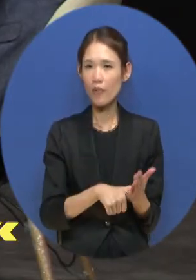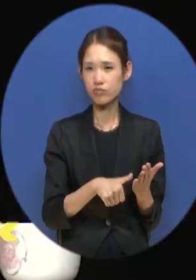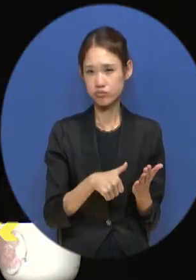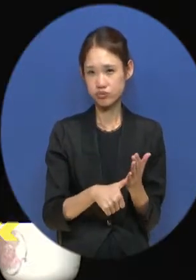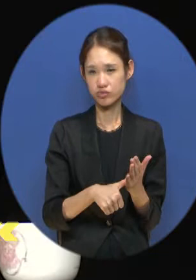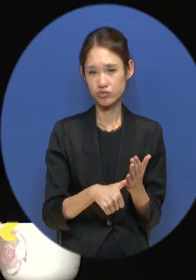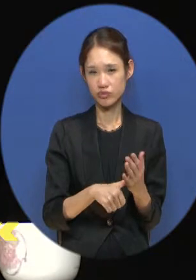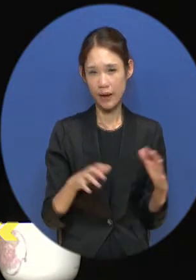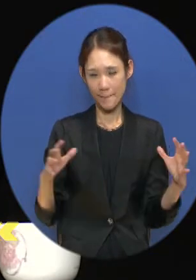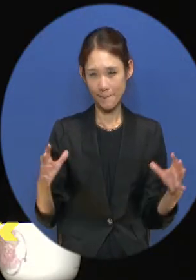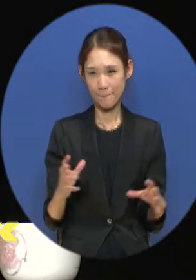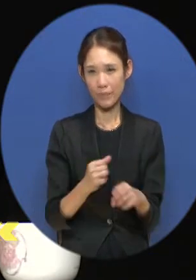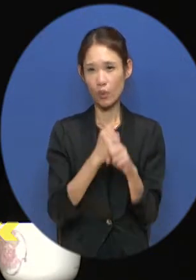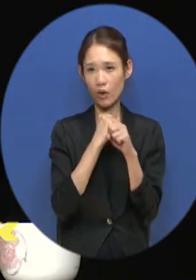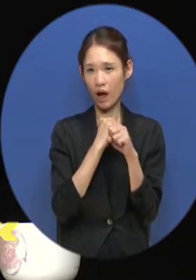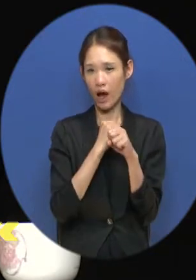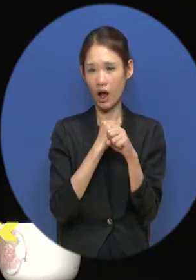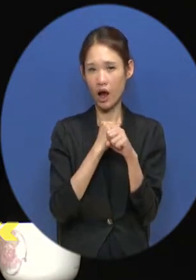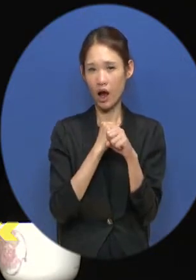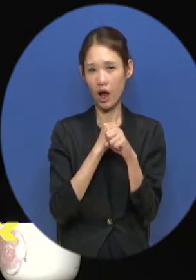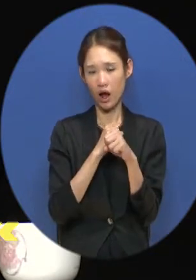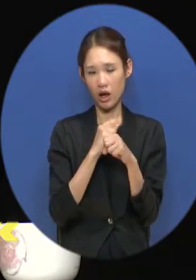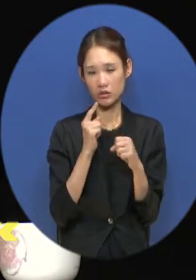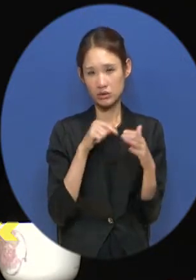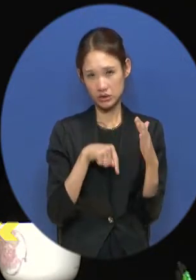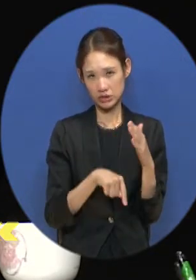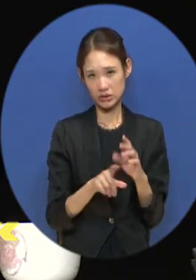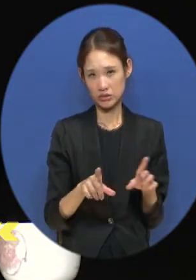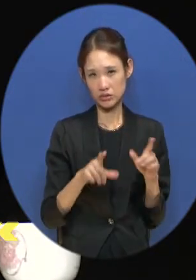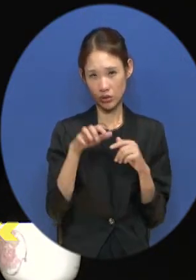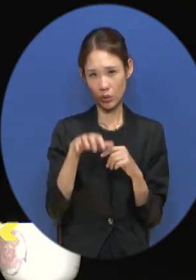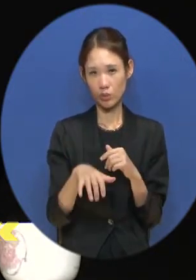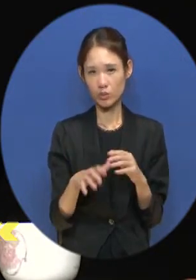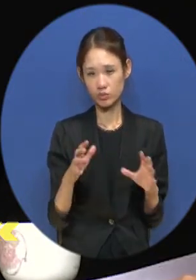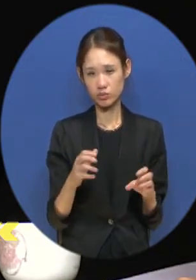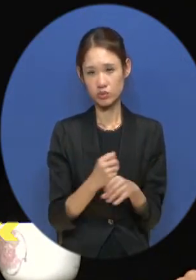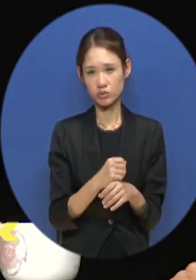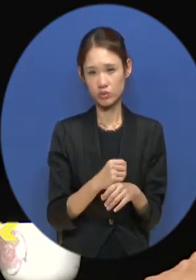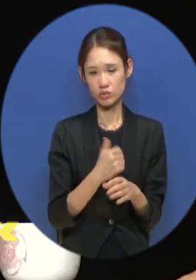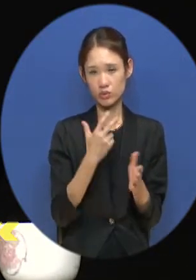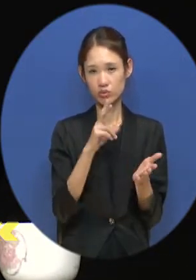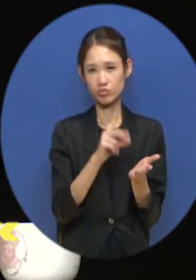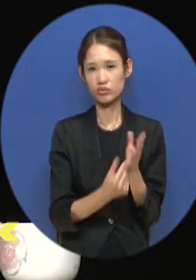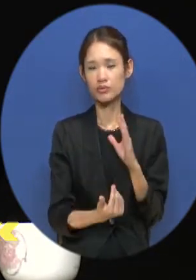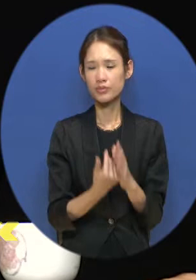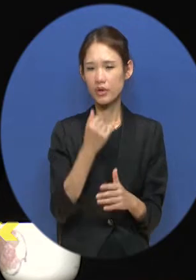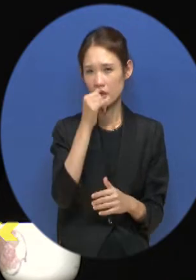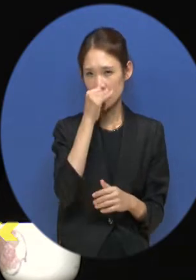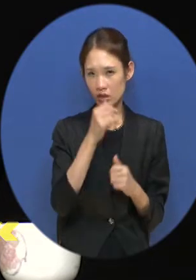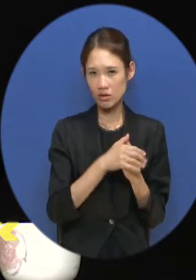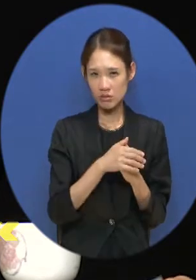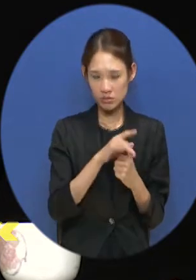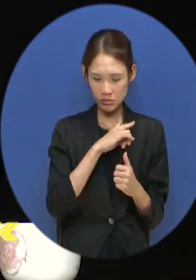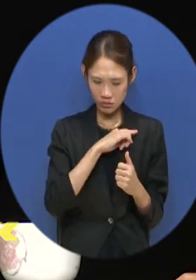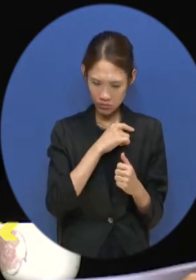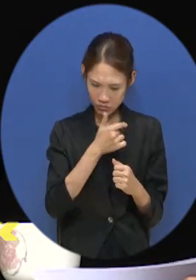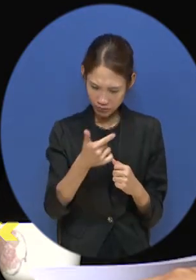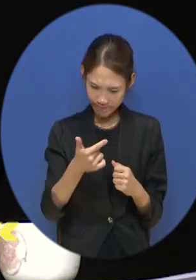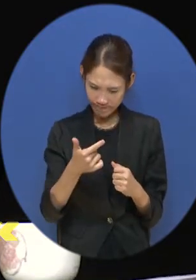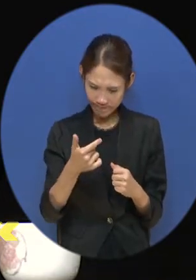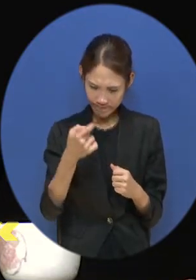물질들이 복합적으로 지금 지하 생활 공간에서는 이제 문제가 되는데 이제 지금 가장